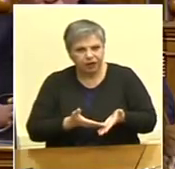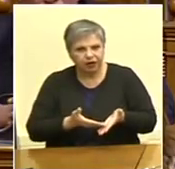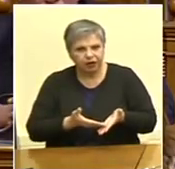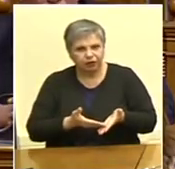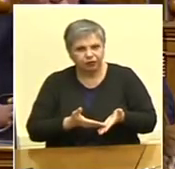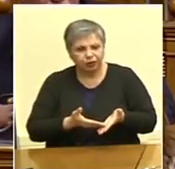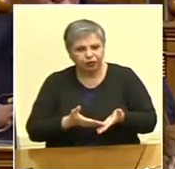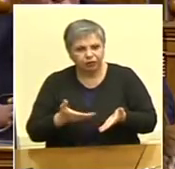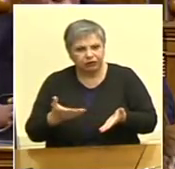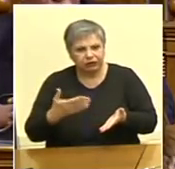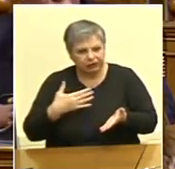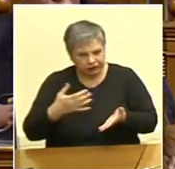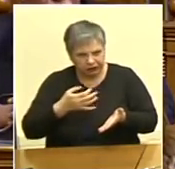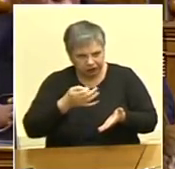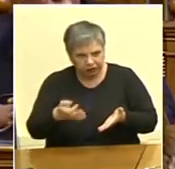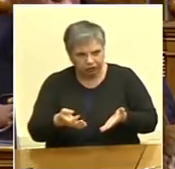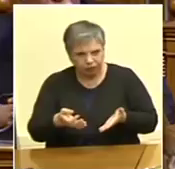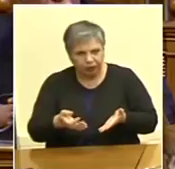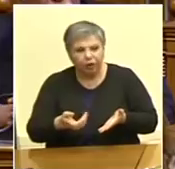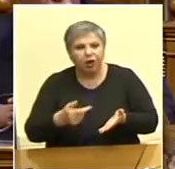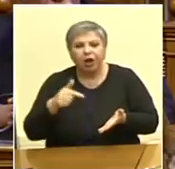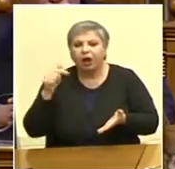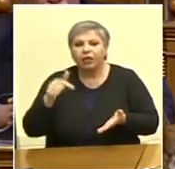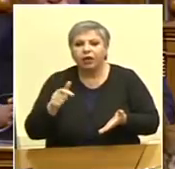δεν το επαναλαμβάνω. Η ουσία λοιπόν αυτού που είπε ο Χατζηδάκης,